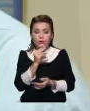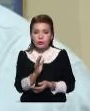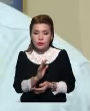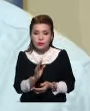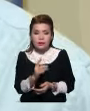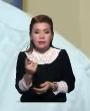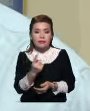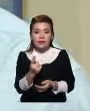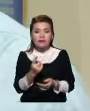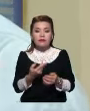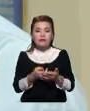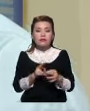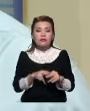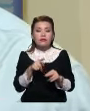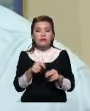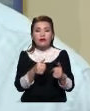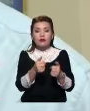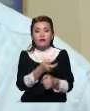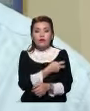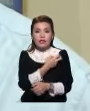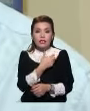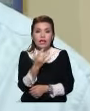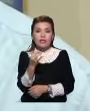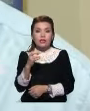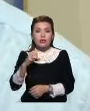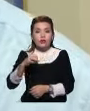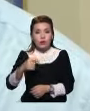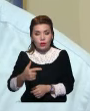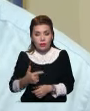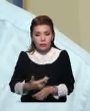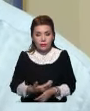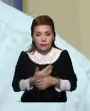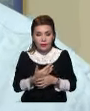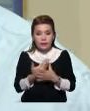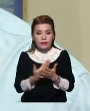совет – это, конечно, найти хорошего врача-эндокринолога, потому что